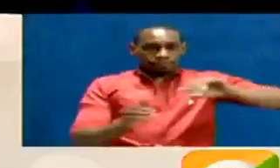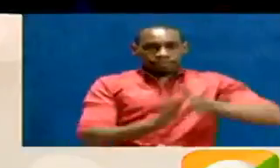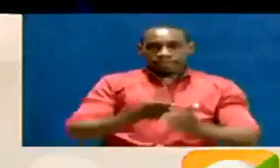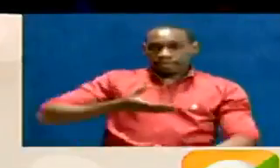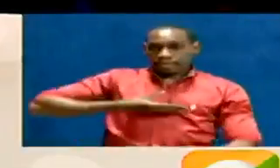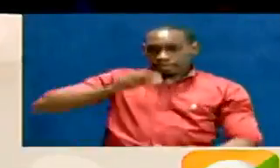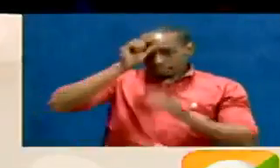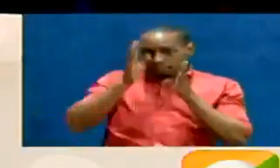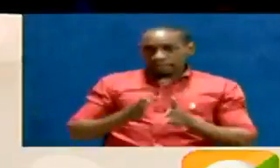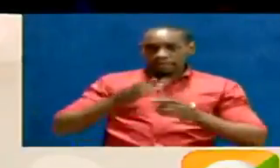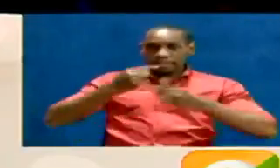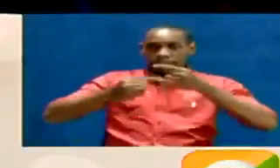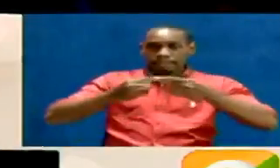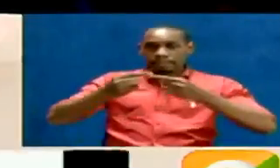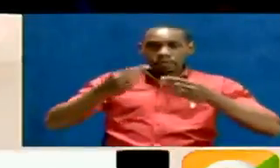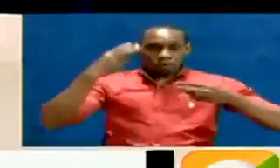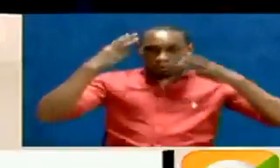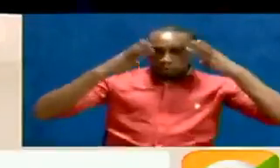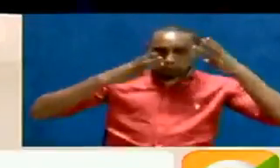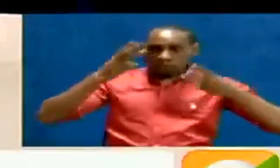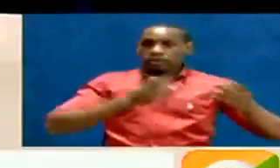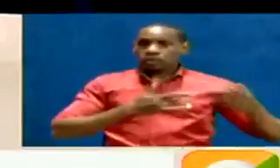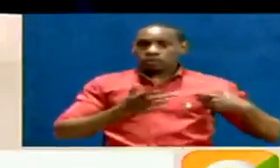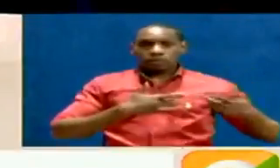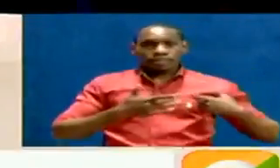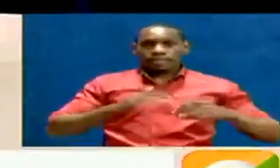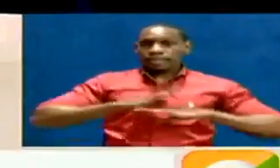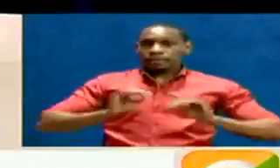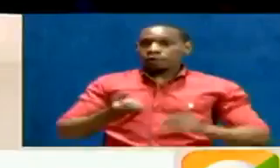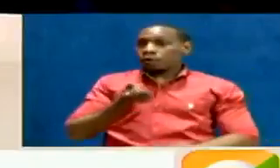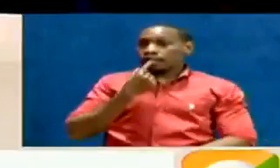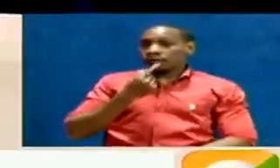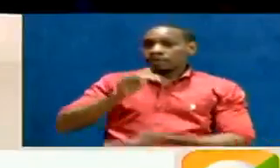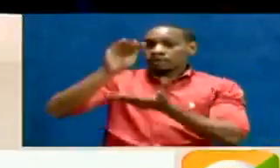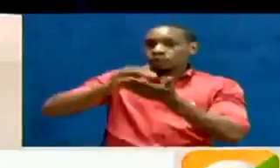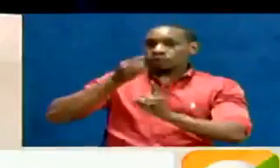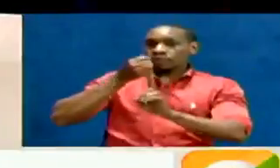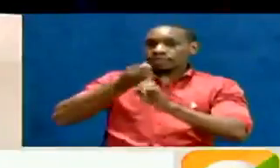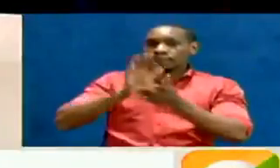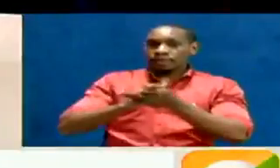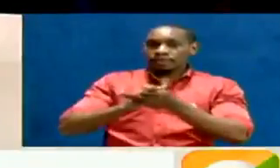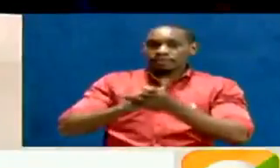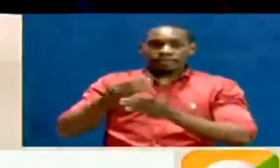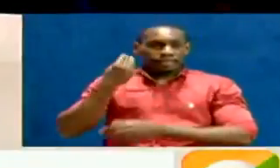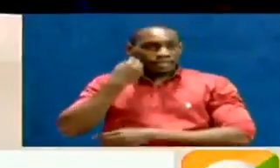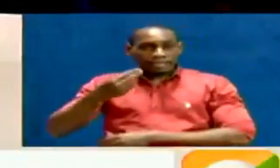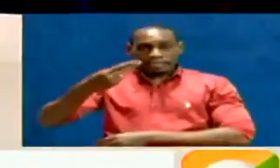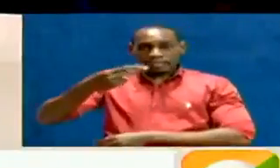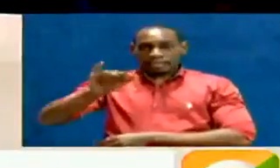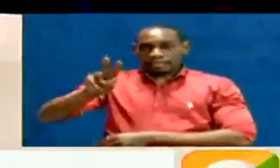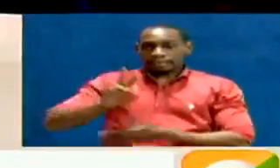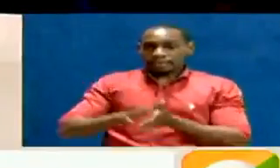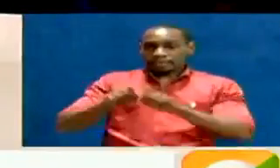Baraza la magavana limeendeleza wasiwasi kuhusiana na uhaba wa dawa za kupunguza makali ya virusi vya HIV,